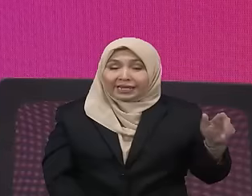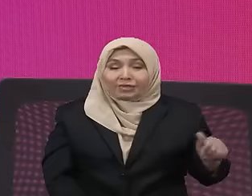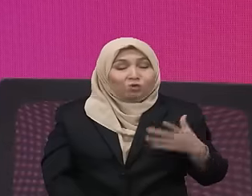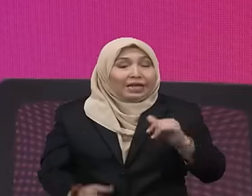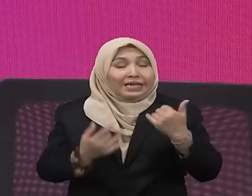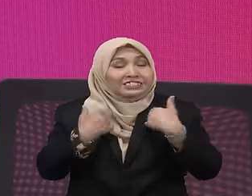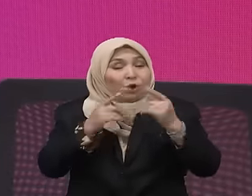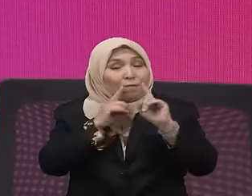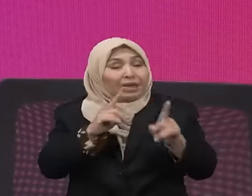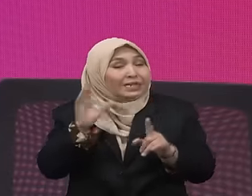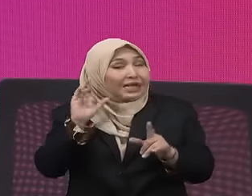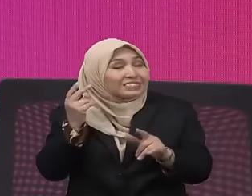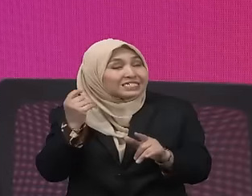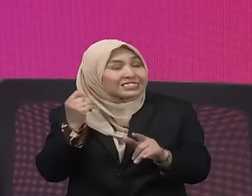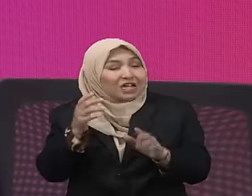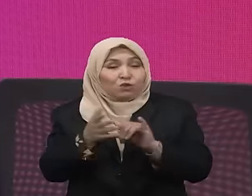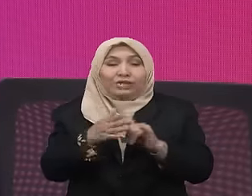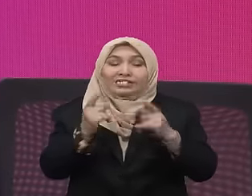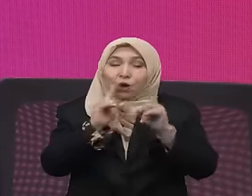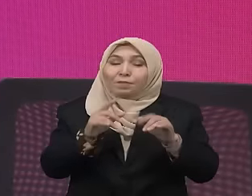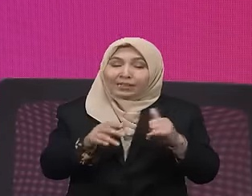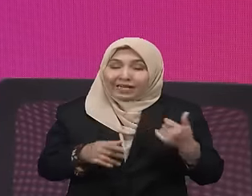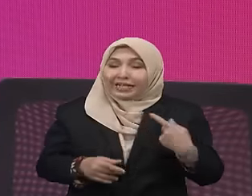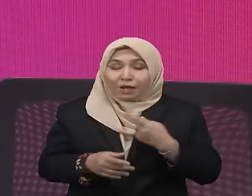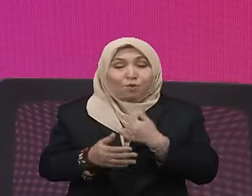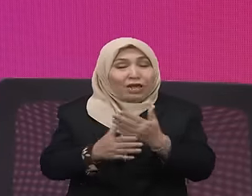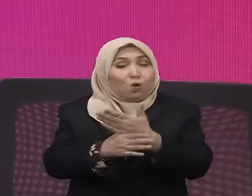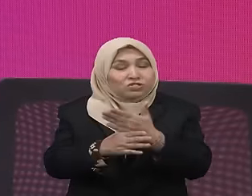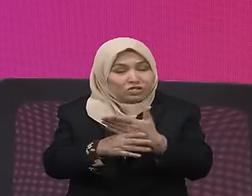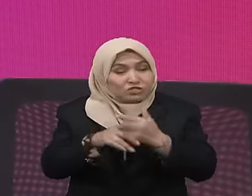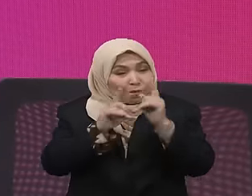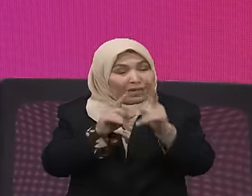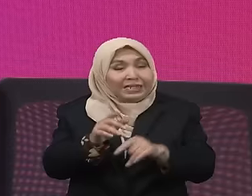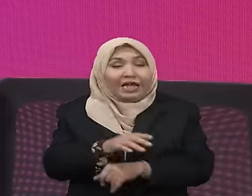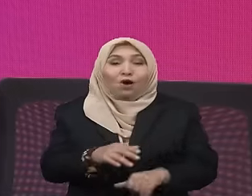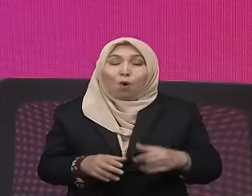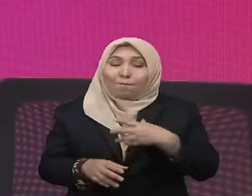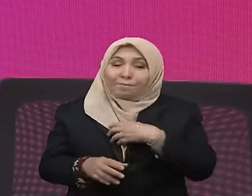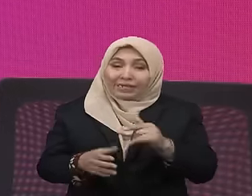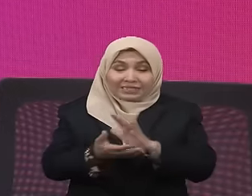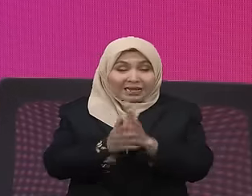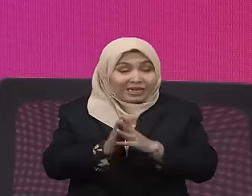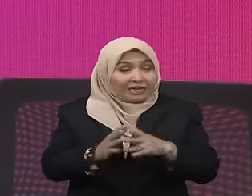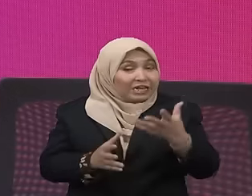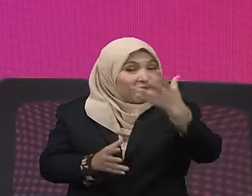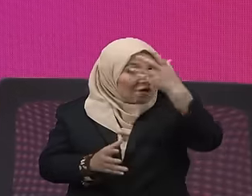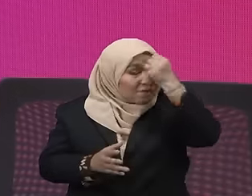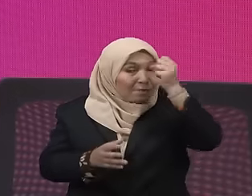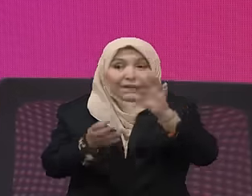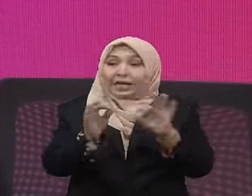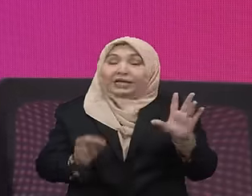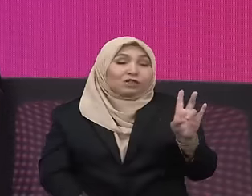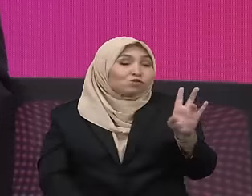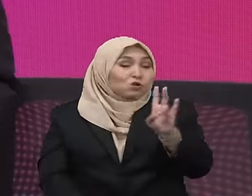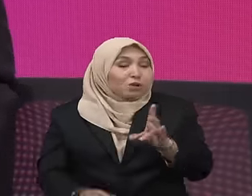Dah ada jawapan tu dengan sikit-sikit tu. Ada jawapan kita bagi. So boleh kongsikan jawapan dekat ruangan komen. Baik, kita nak menghafal ayat yang